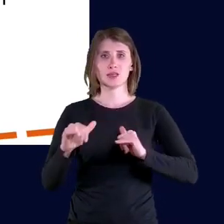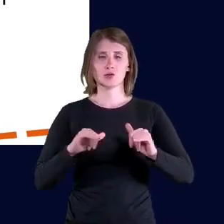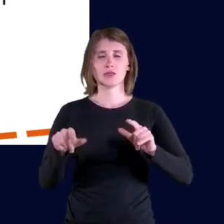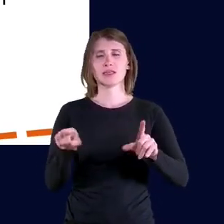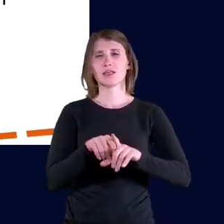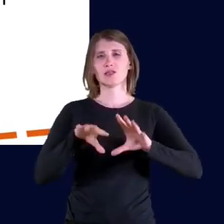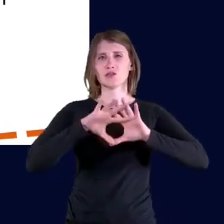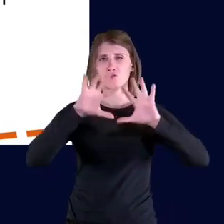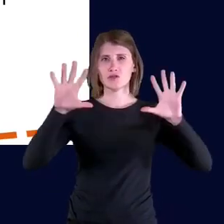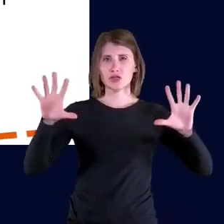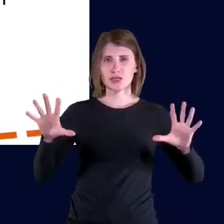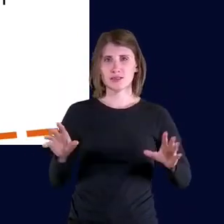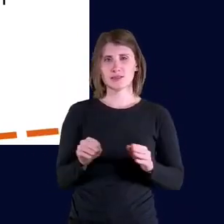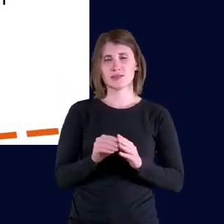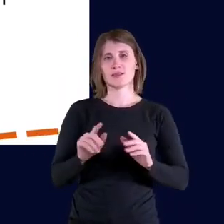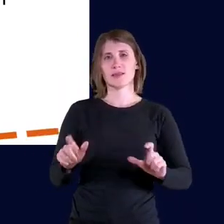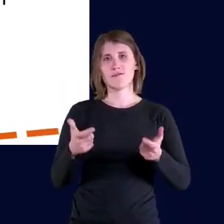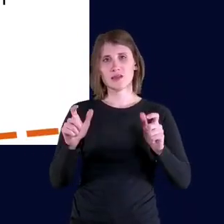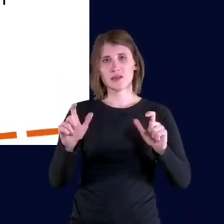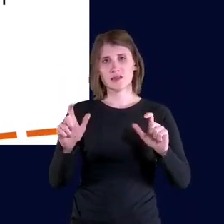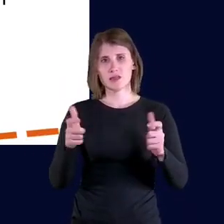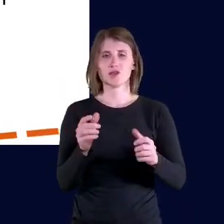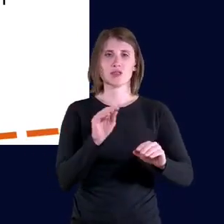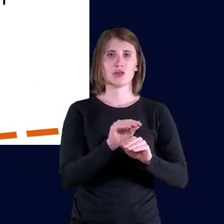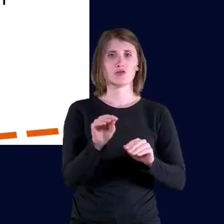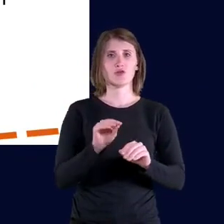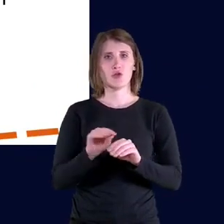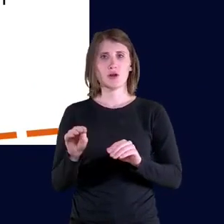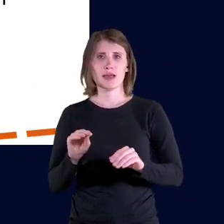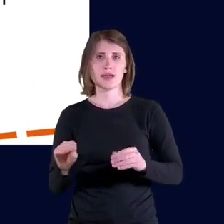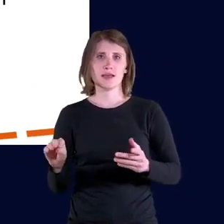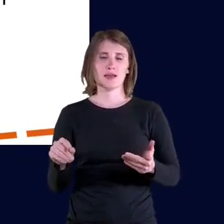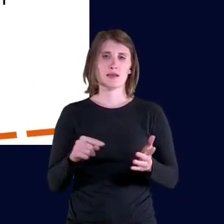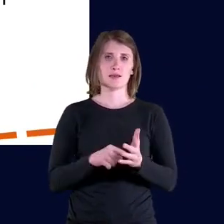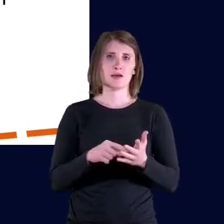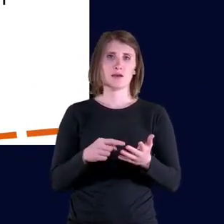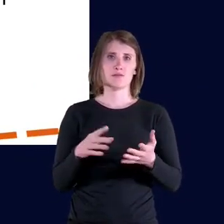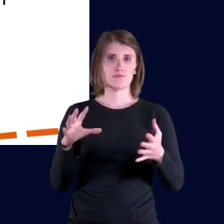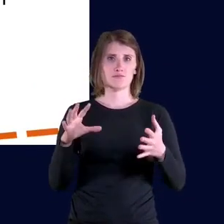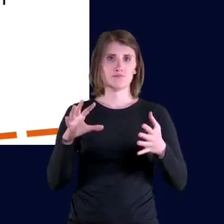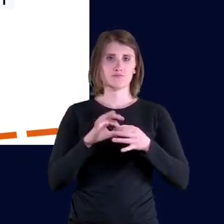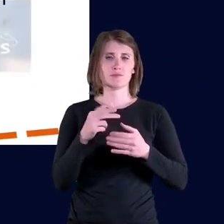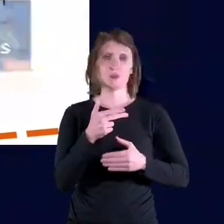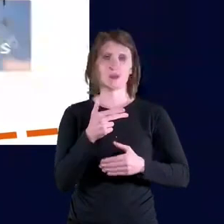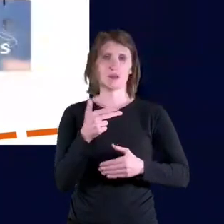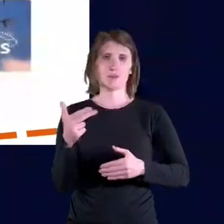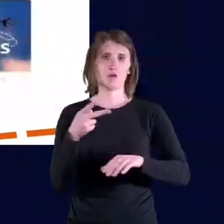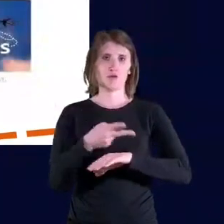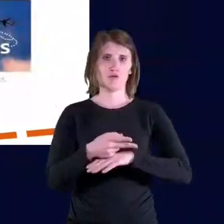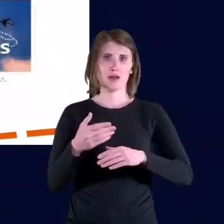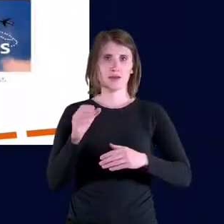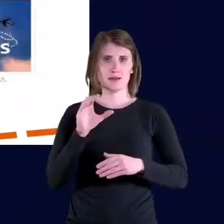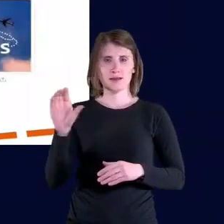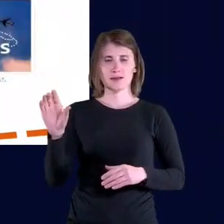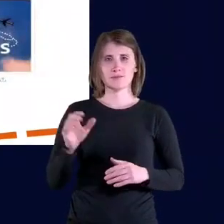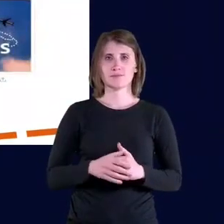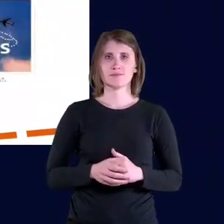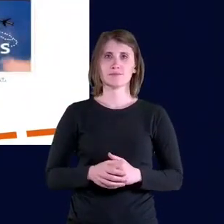wydarzenia oraz szkolenia związane z twardymi danymi Bardzo proszę bardzo fajny